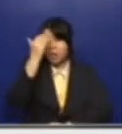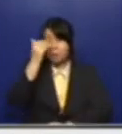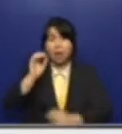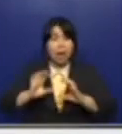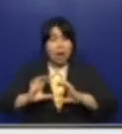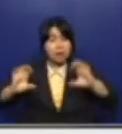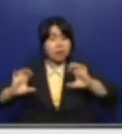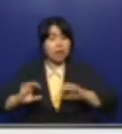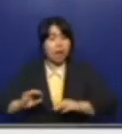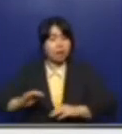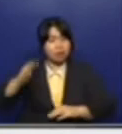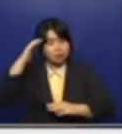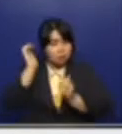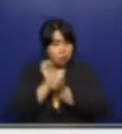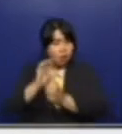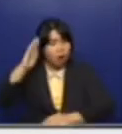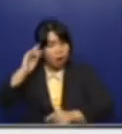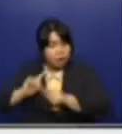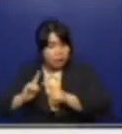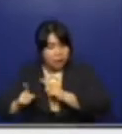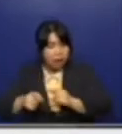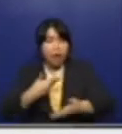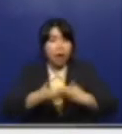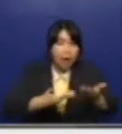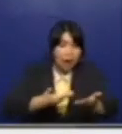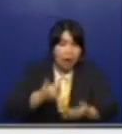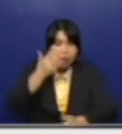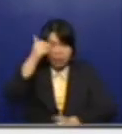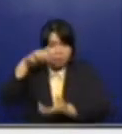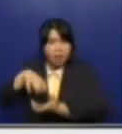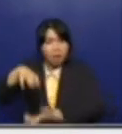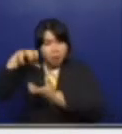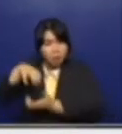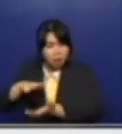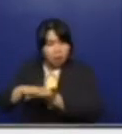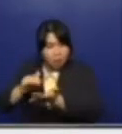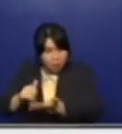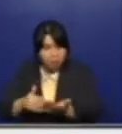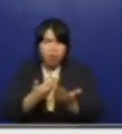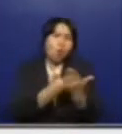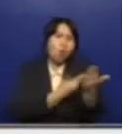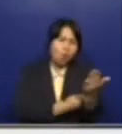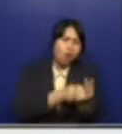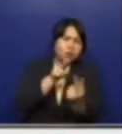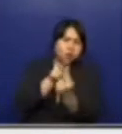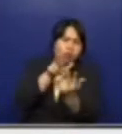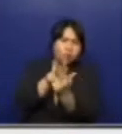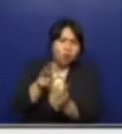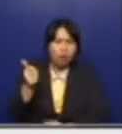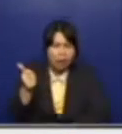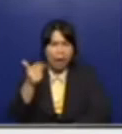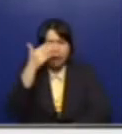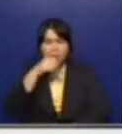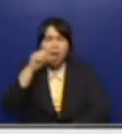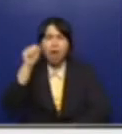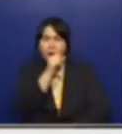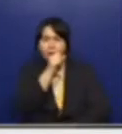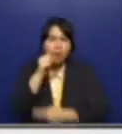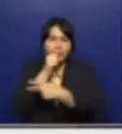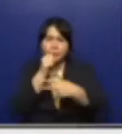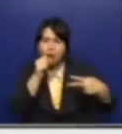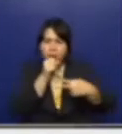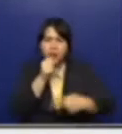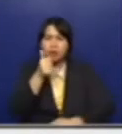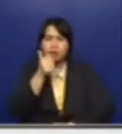ายทำไมเปิดบ่อนทำไมมีหวยเถื่อนทำไมมีหวยใต้ดินทำไมมีคาราโอเกะและ